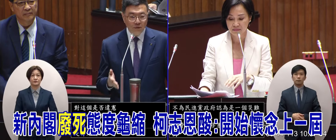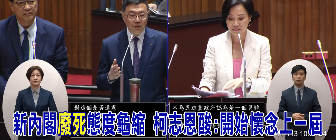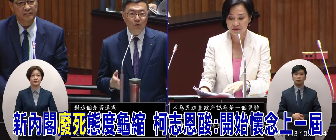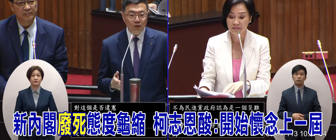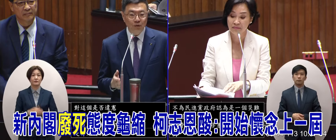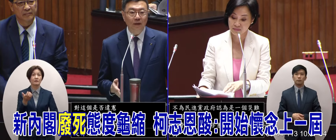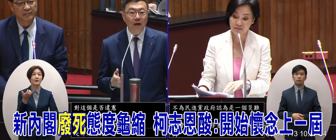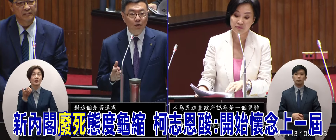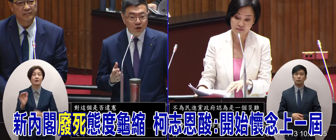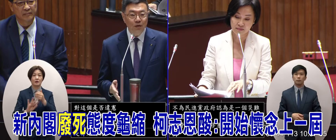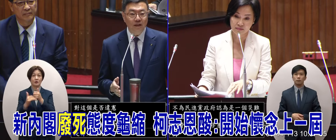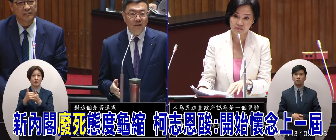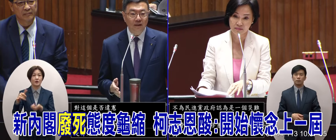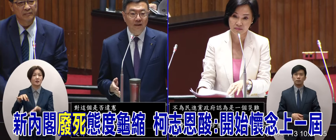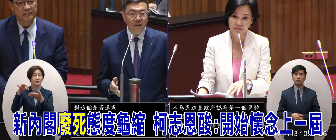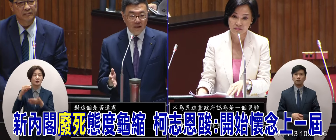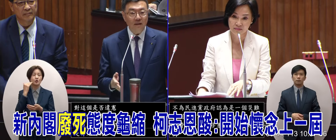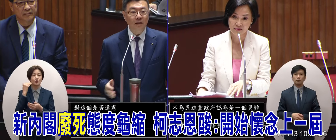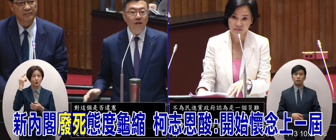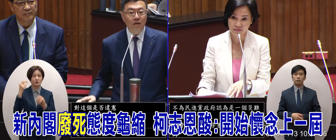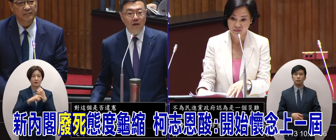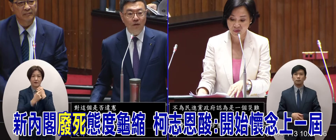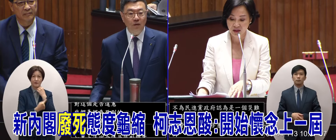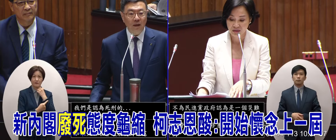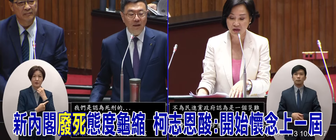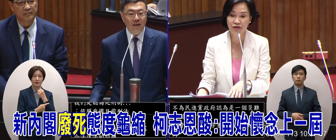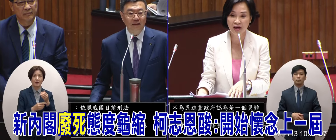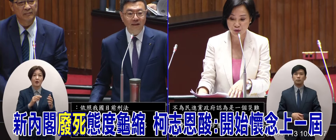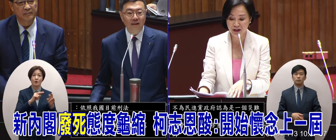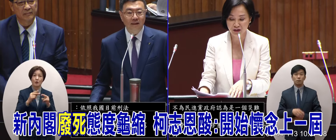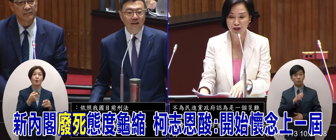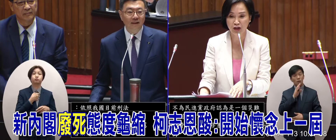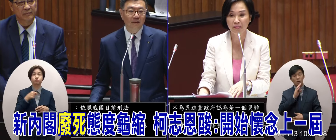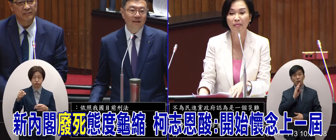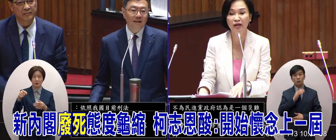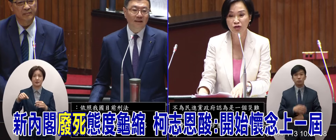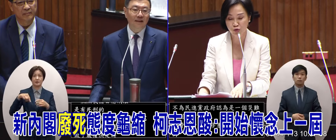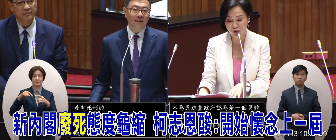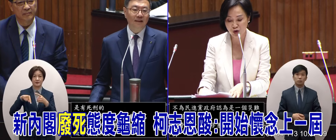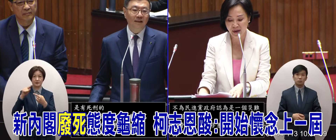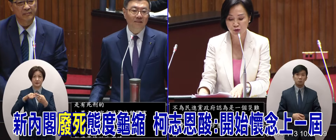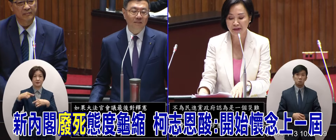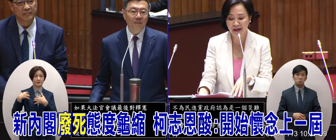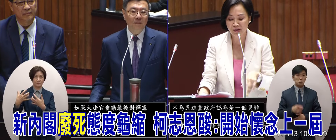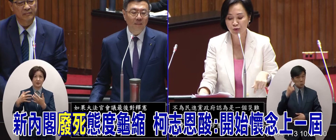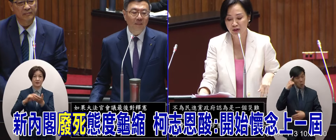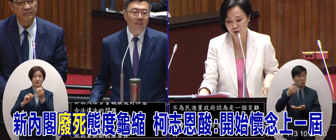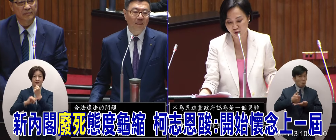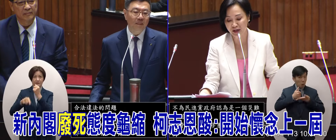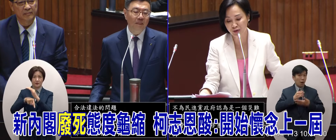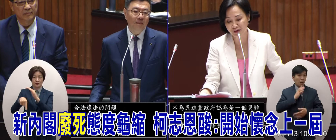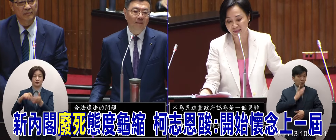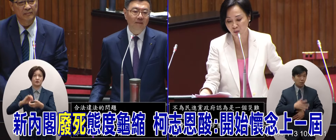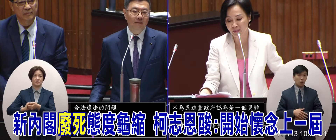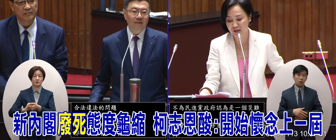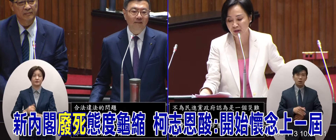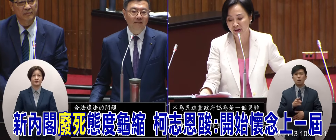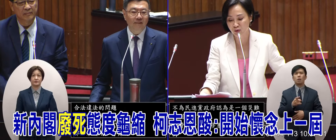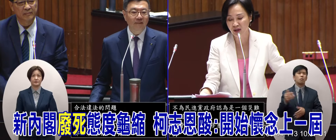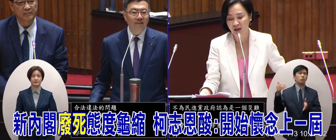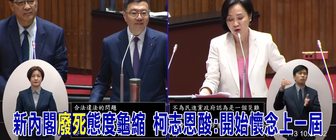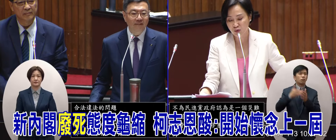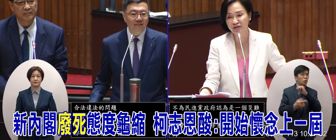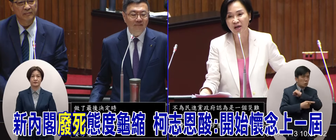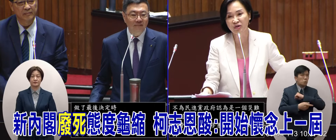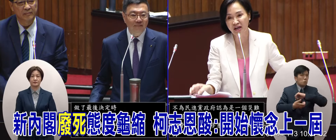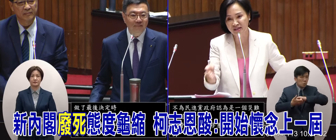刚吴委员说的要修宪，那应该是立法院发动 啊、哦，是啊，所以你们也都是尊重嘛，所以你看做的决议就是嘛，我们认